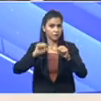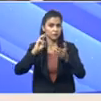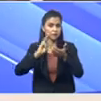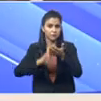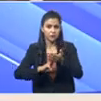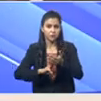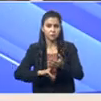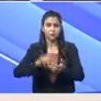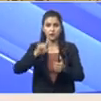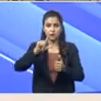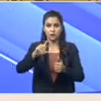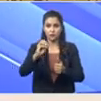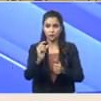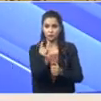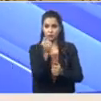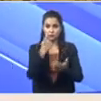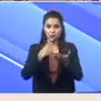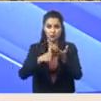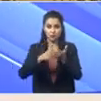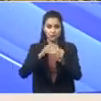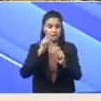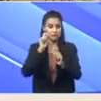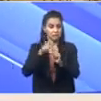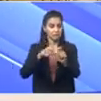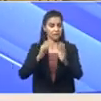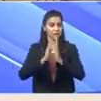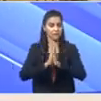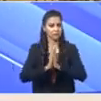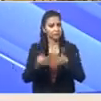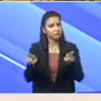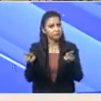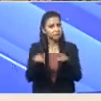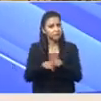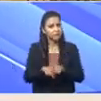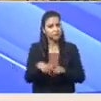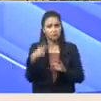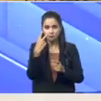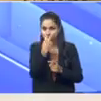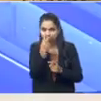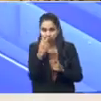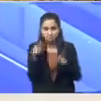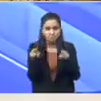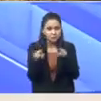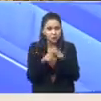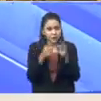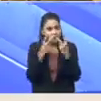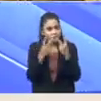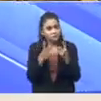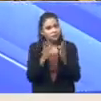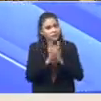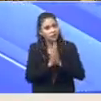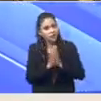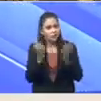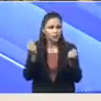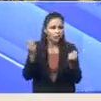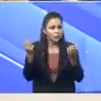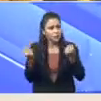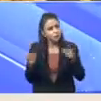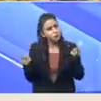की रामायण। उनकी आंखों में वही भक्ति, उनके स्वर में वही